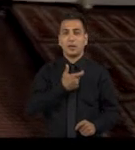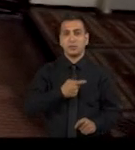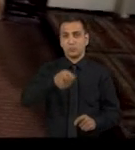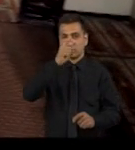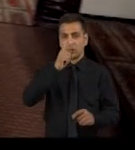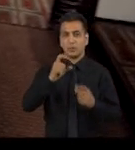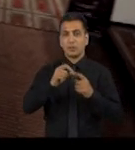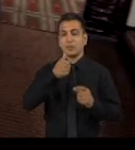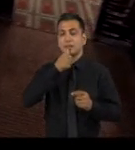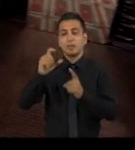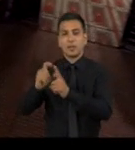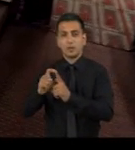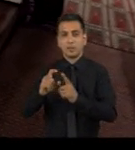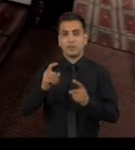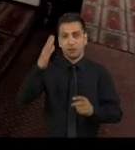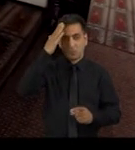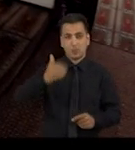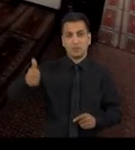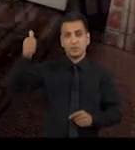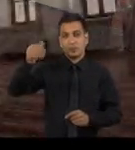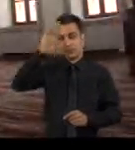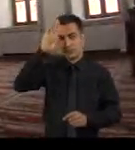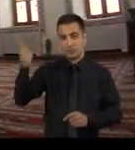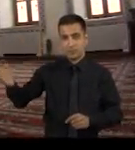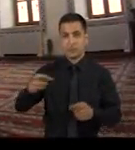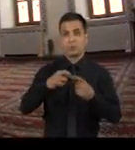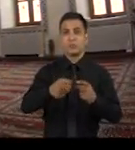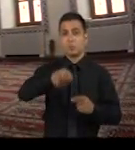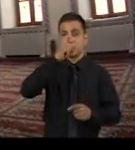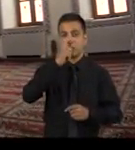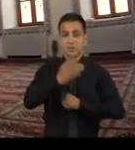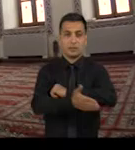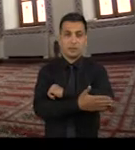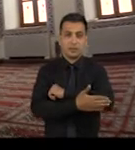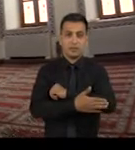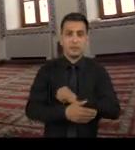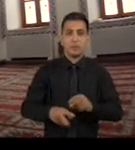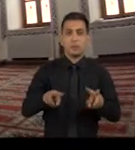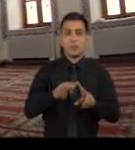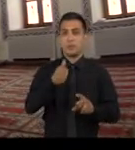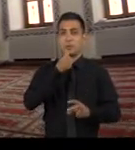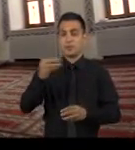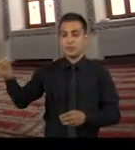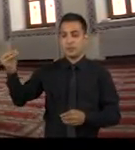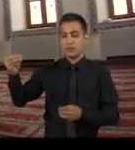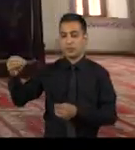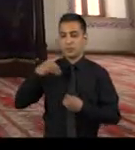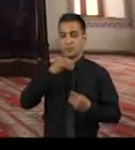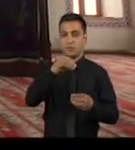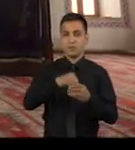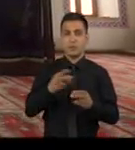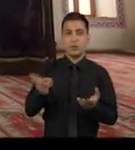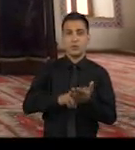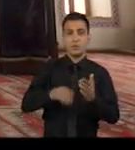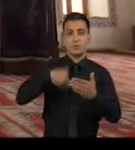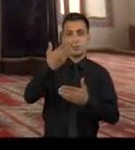Kanuni Sultan Süleyman'ın damadı ve sadrazamı Rüstem Paşa'nın ket hüdası Mehmet Bey'in ruhu için